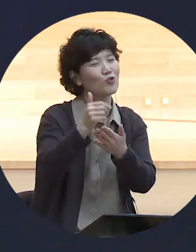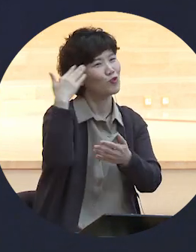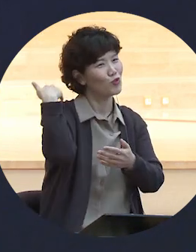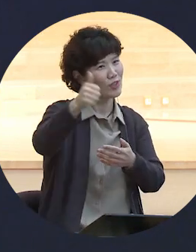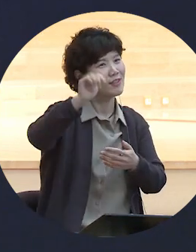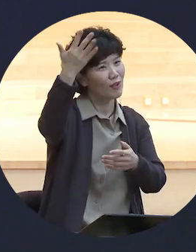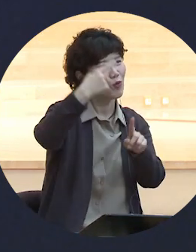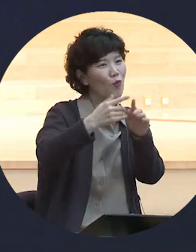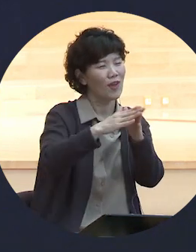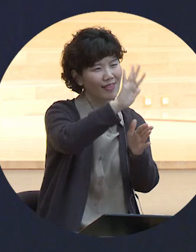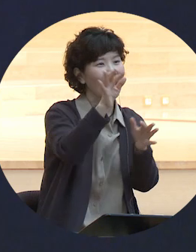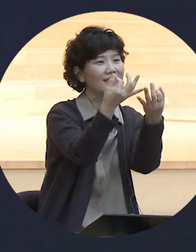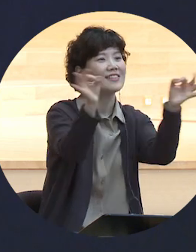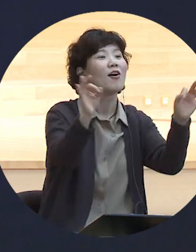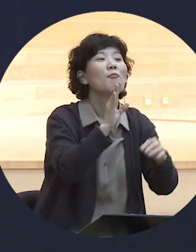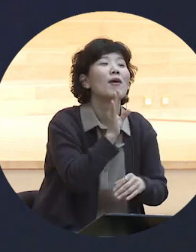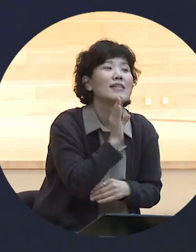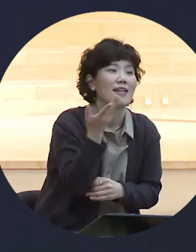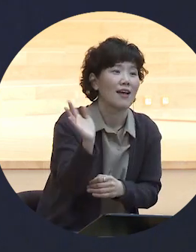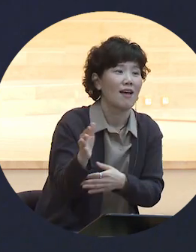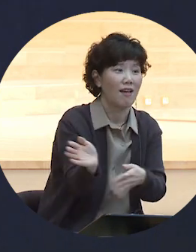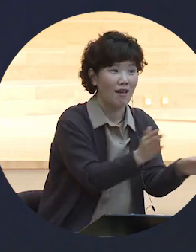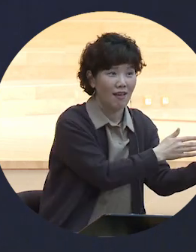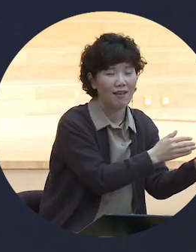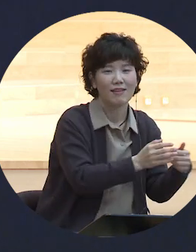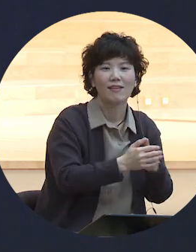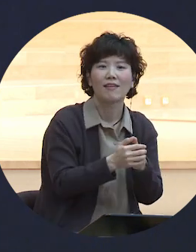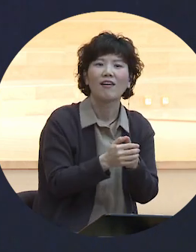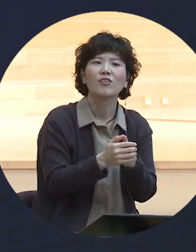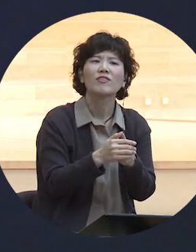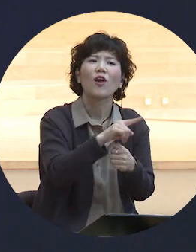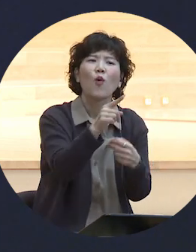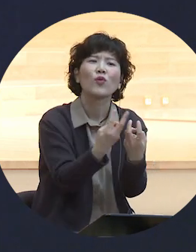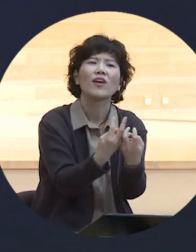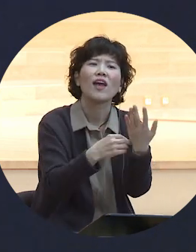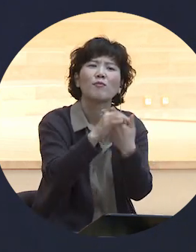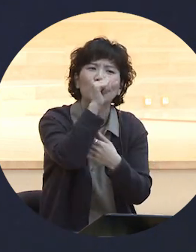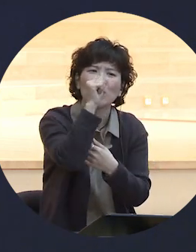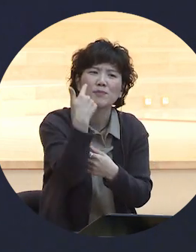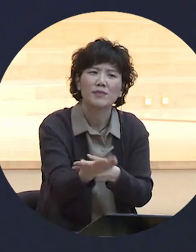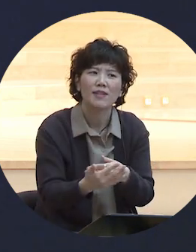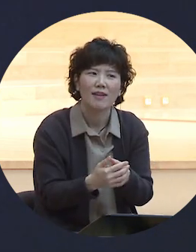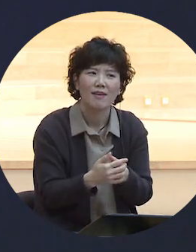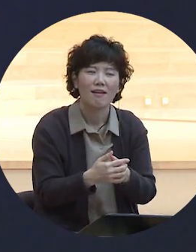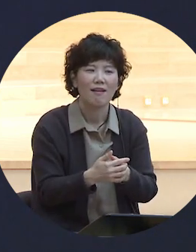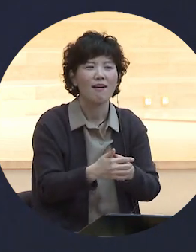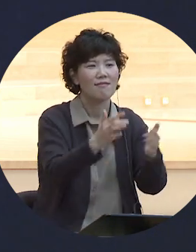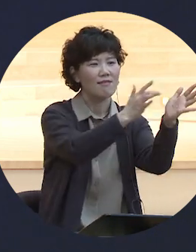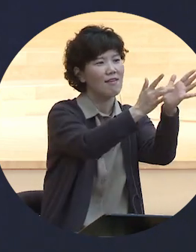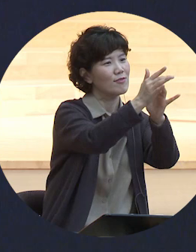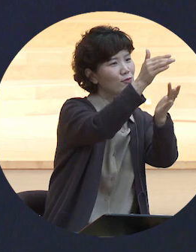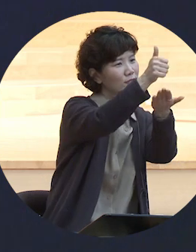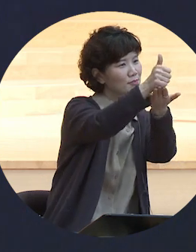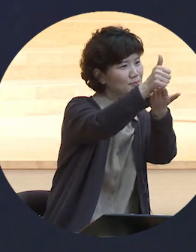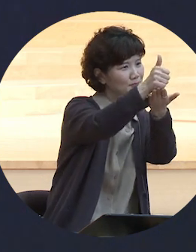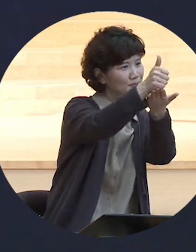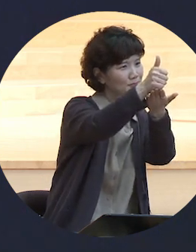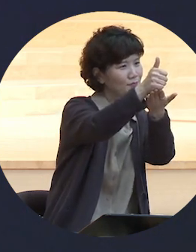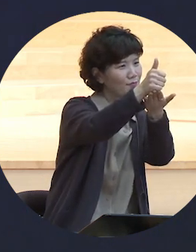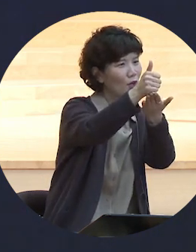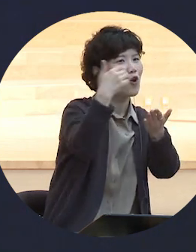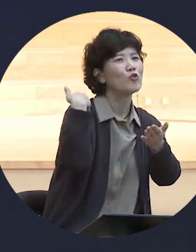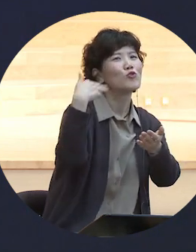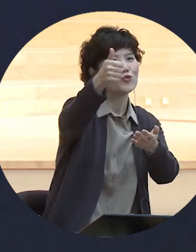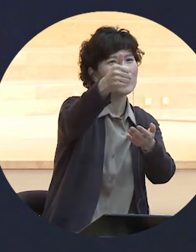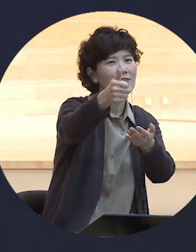어떻게 하면 될까요? 주님이 주인 되시는 교회. 예수님 뭐 주인